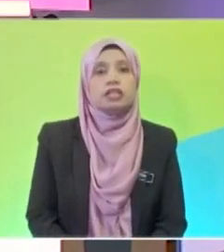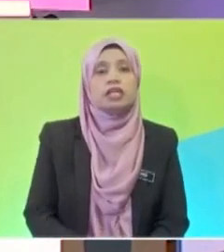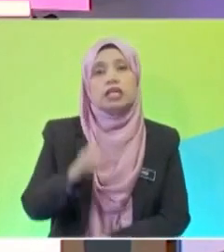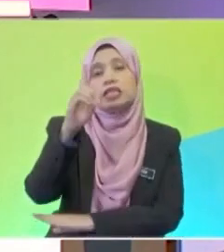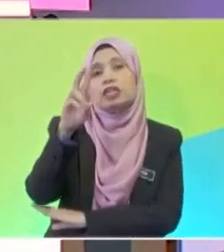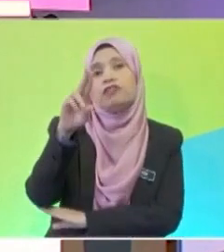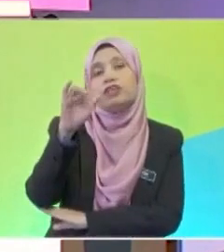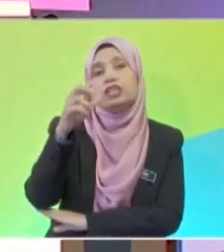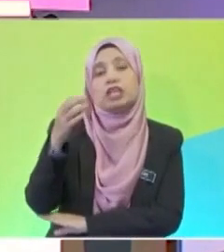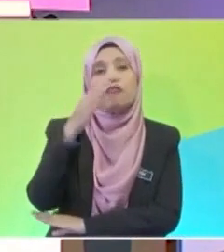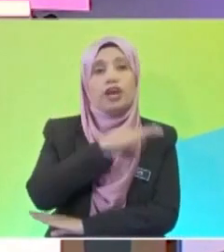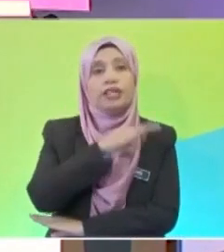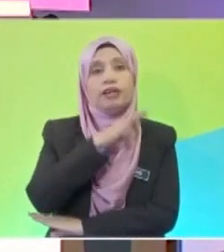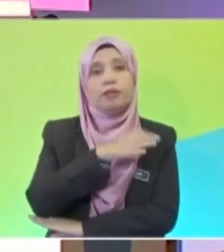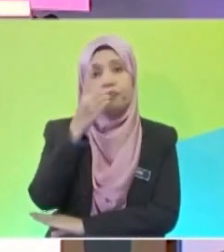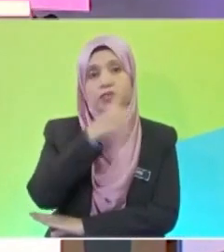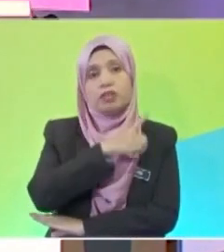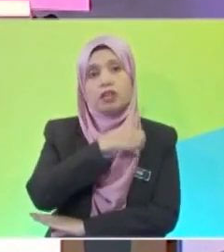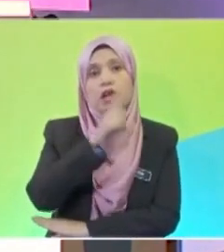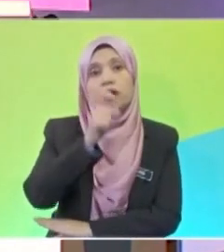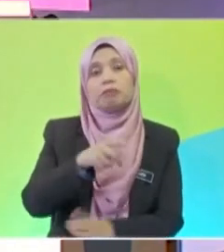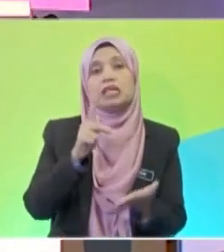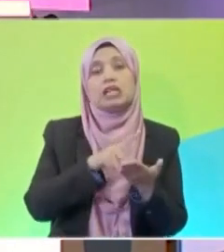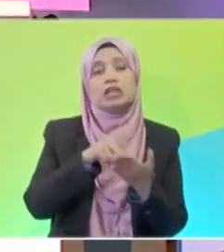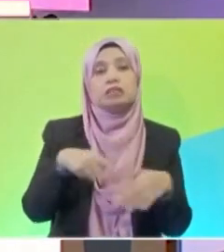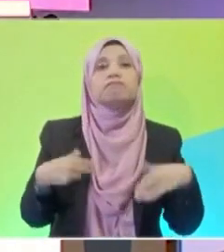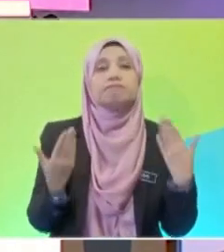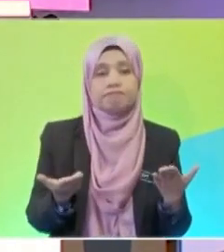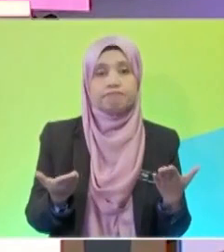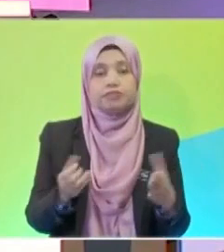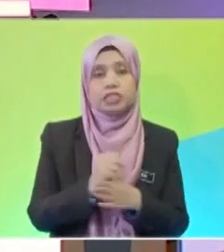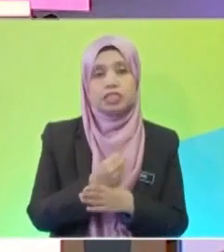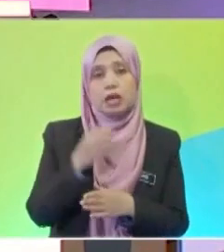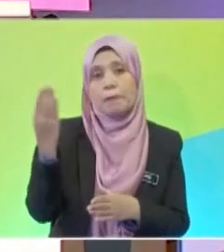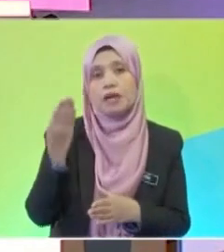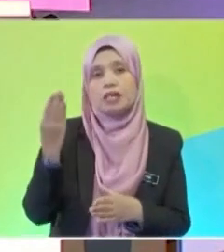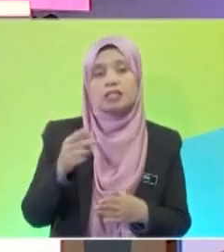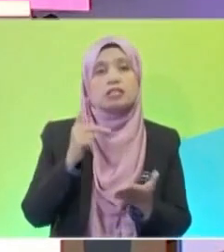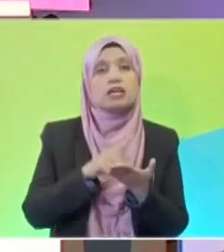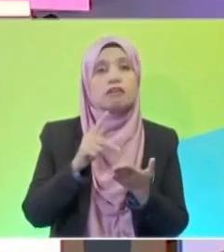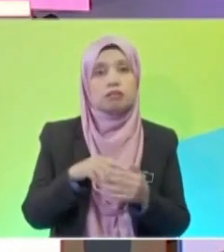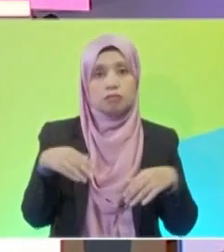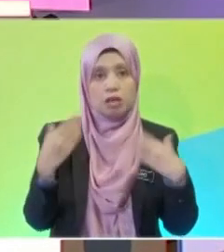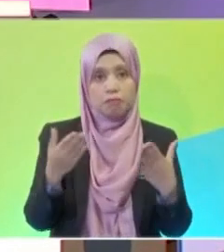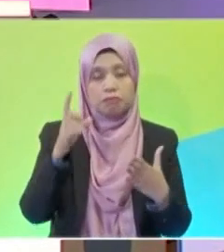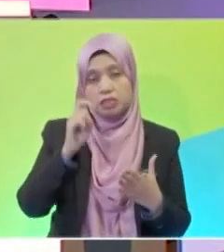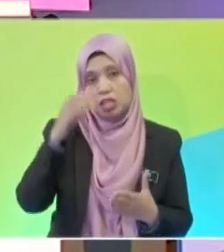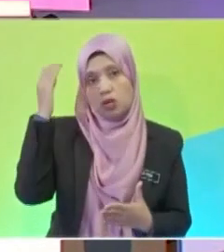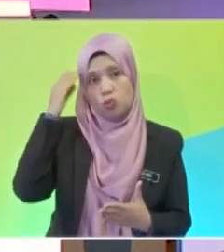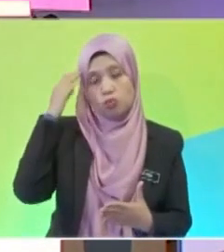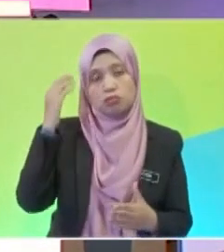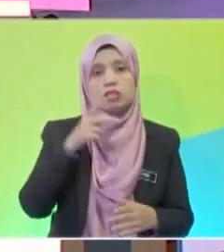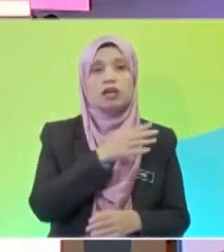dividen. Dividen awak kena tahu, share utama ni pengiraan dia macam mana. Share biasa ni pengiraan dia macam mana. Dia, awak kena tahulah.